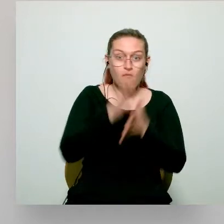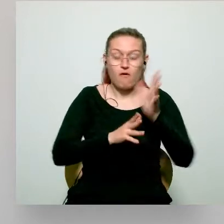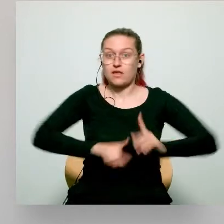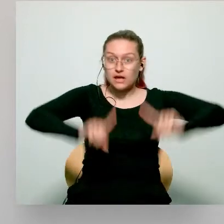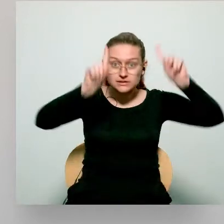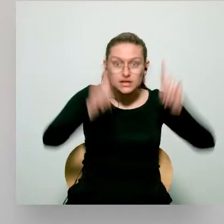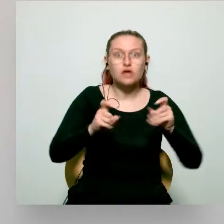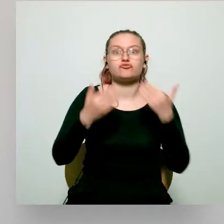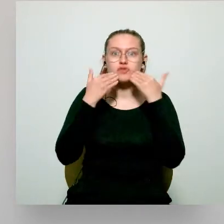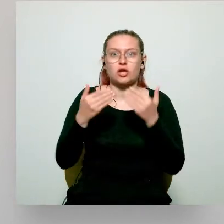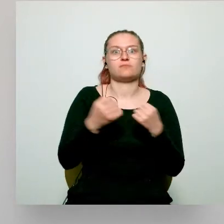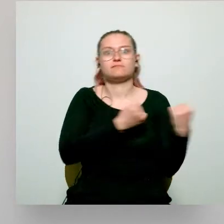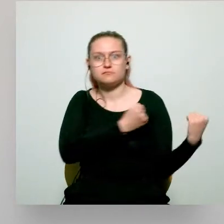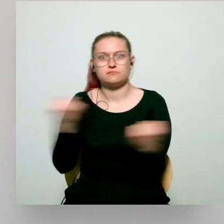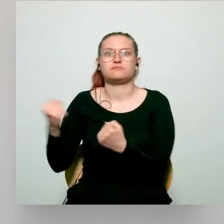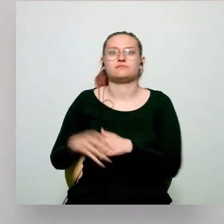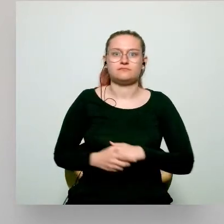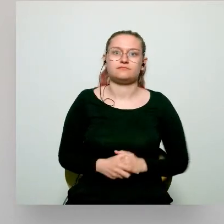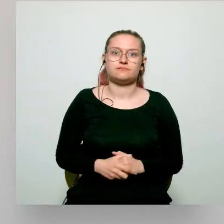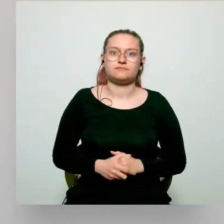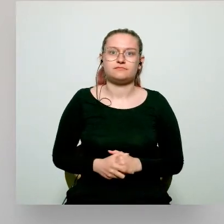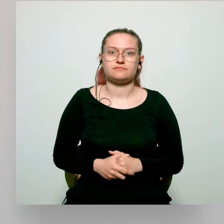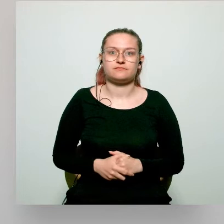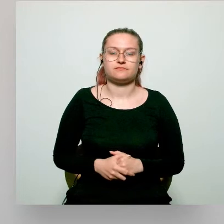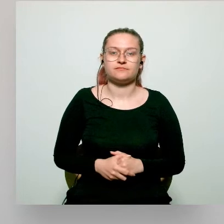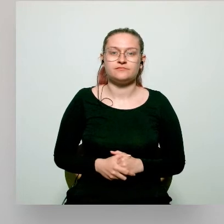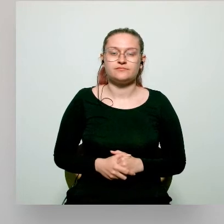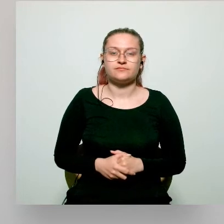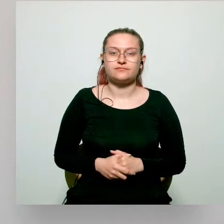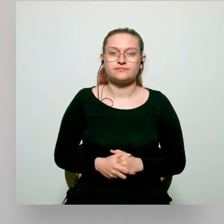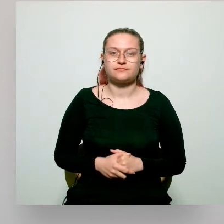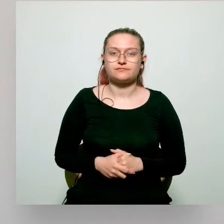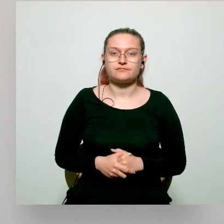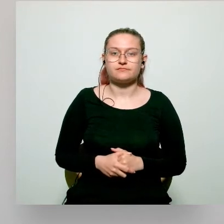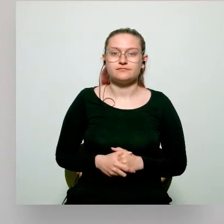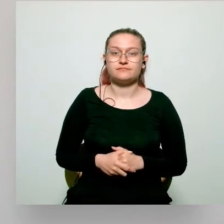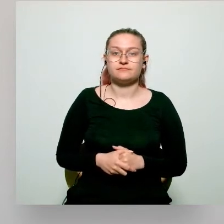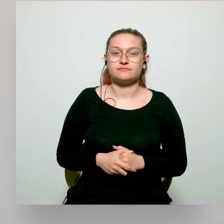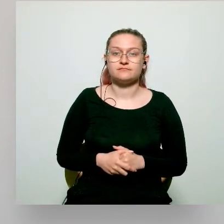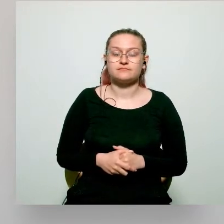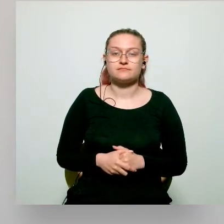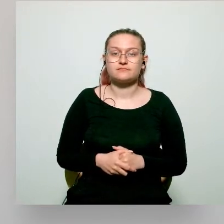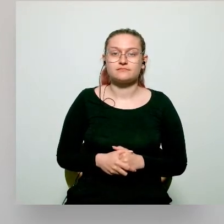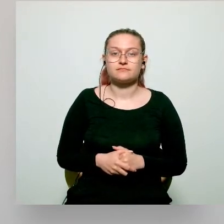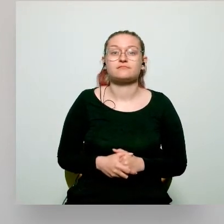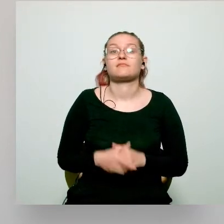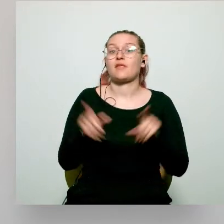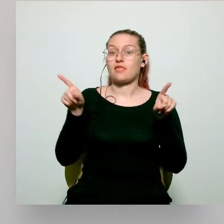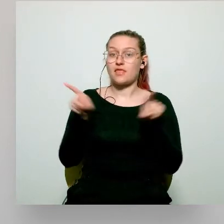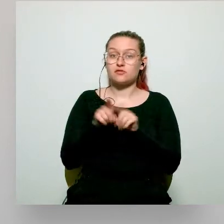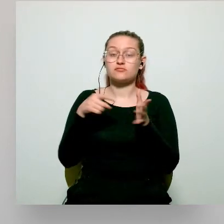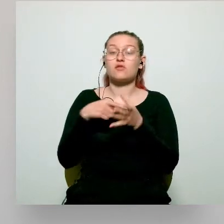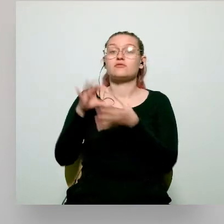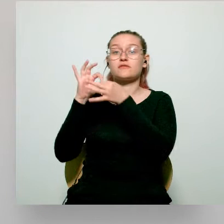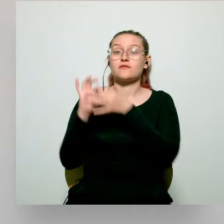na Zachodzie właściwie nie wierzył i to świetnie, to cudownie. Dotyczy to również tego poziomu tożsamości